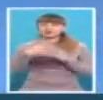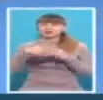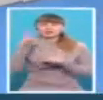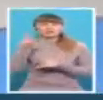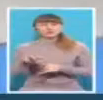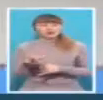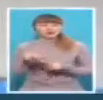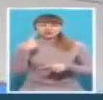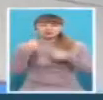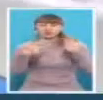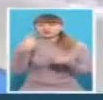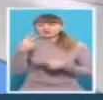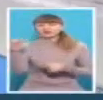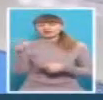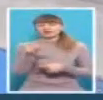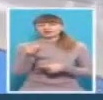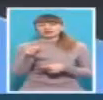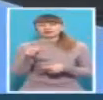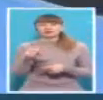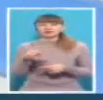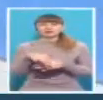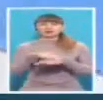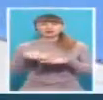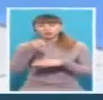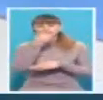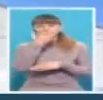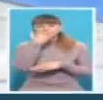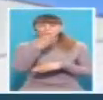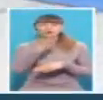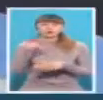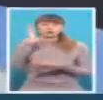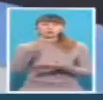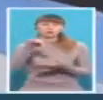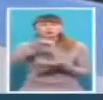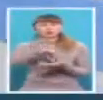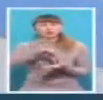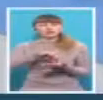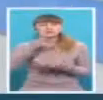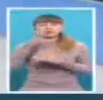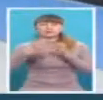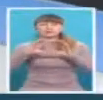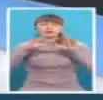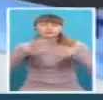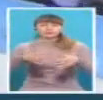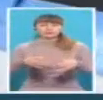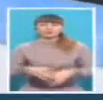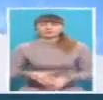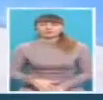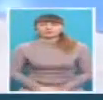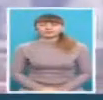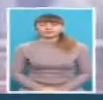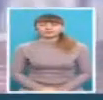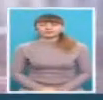Жапонияның Абихиро қаласында өрбейтін әлем кубогында бақ сынайды. Ерлер арасында Денистен басқа ел құрамасының намысын